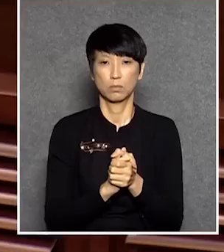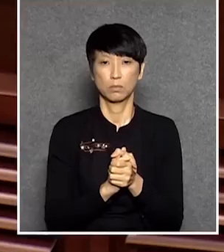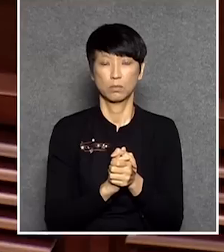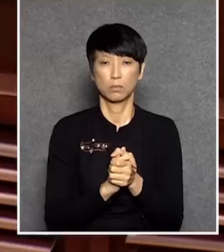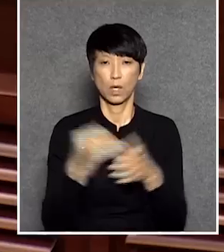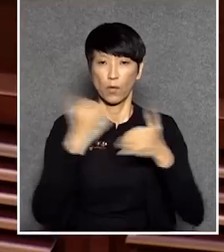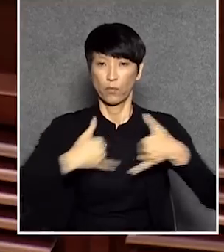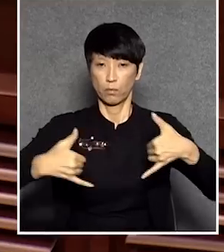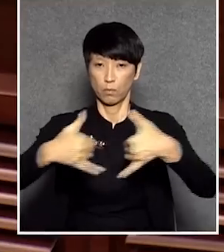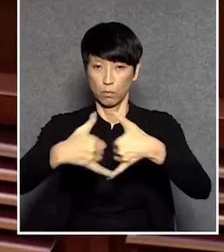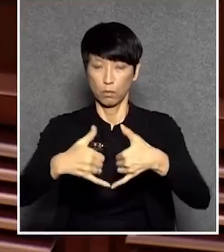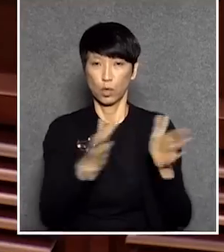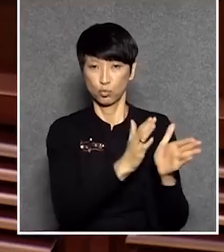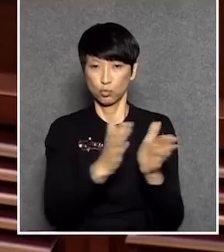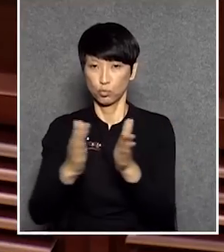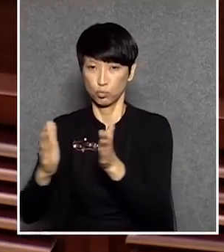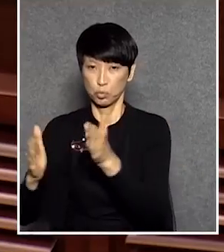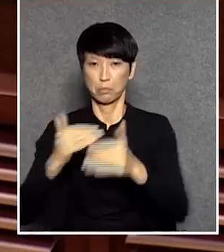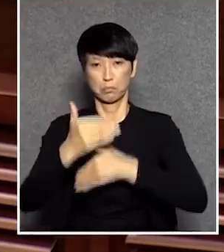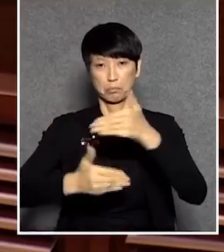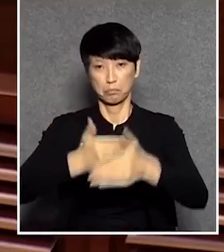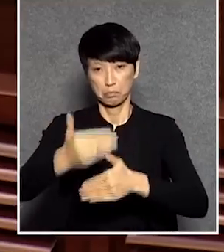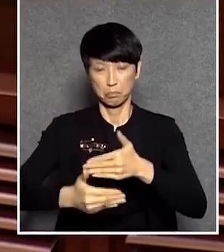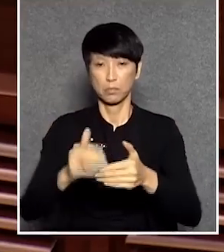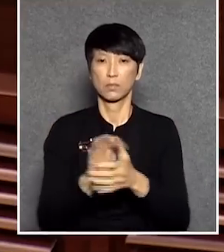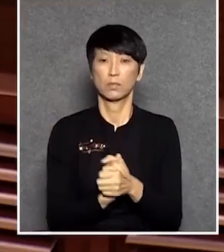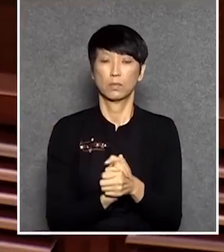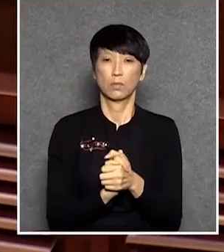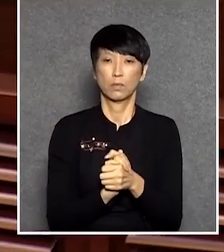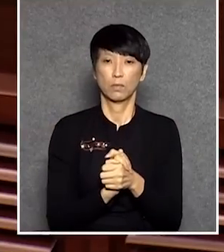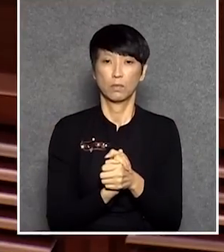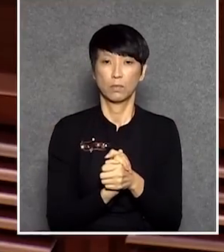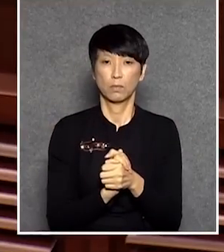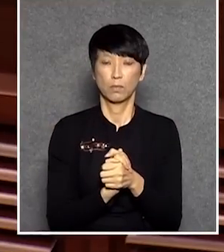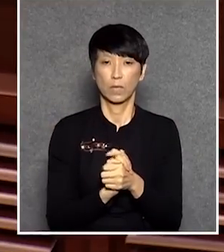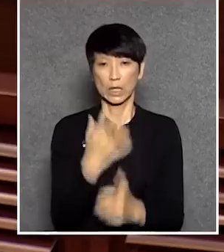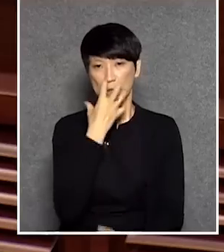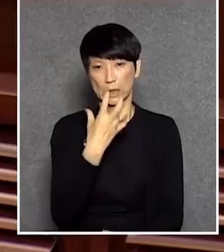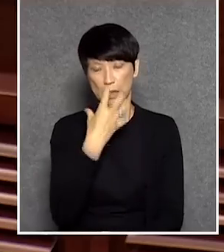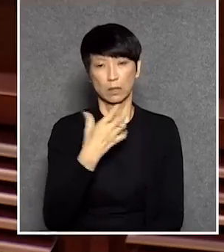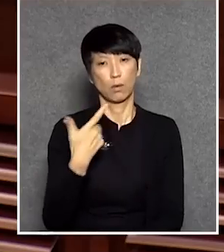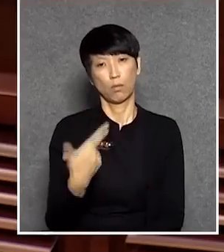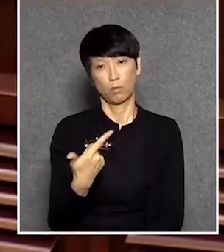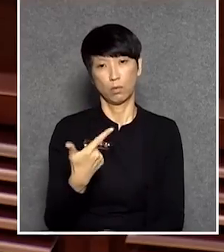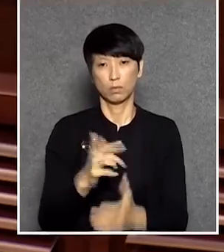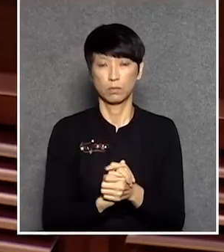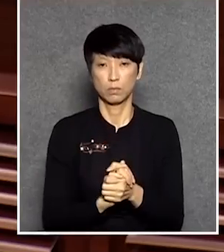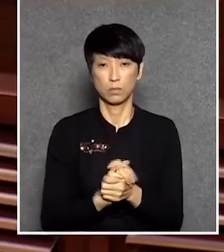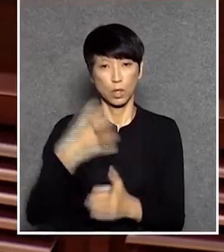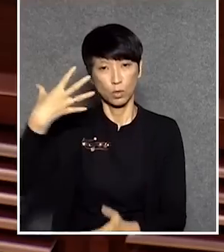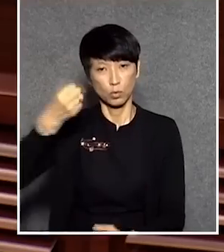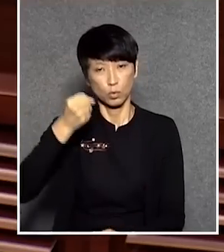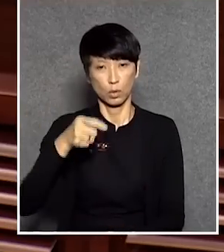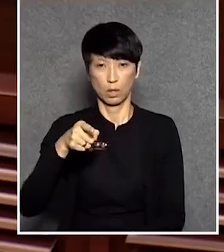嘅順利進行咧，都好大嘅損害。主席，你可唔可以運用